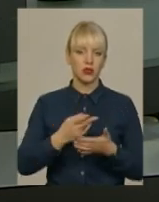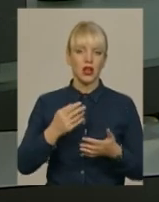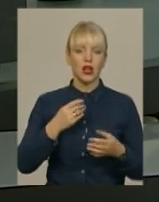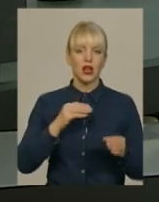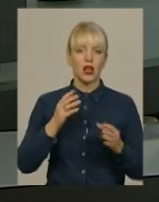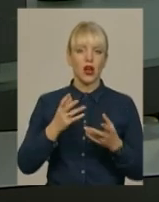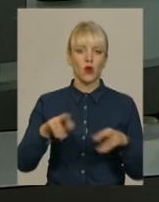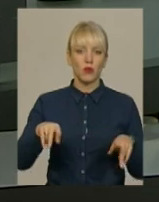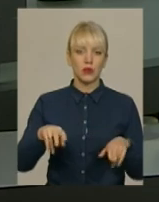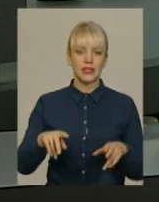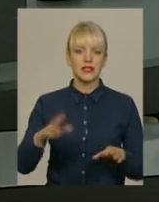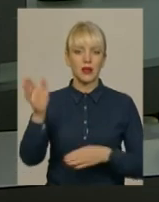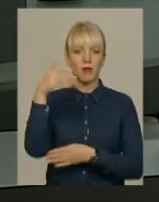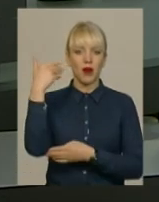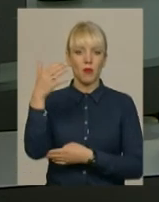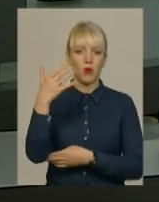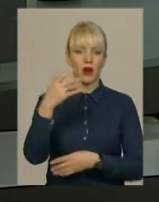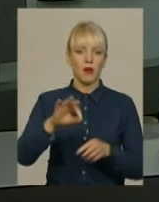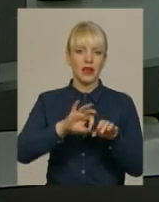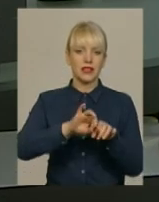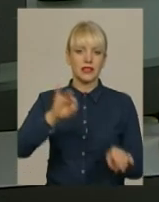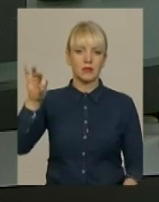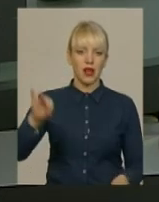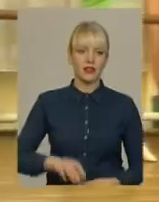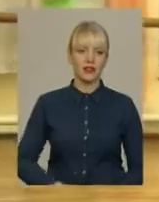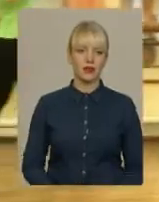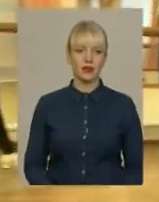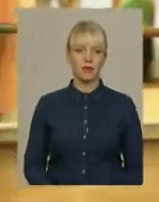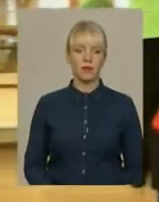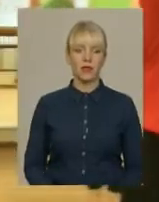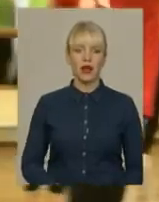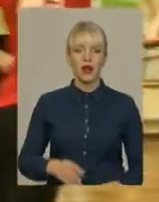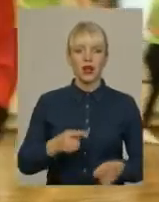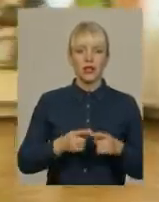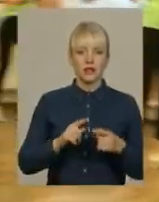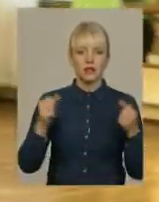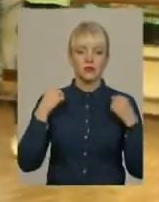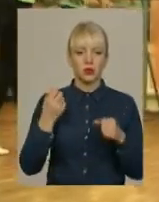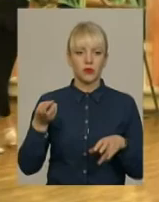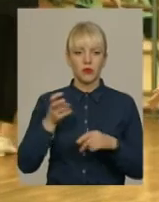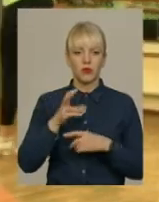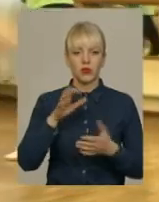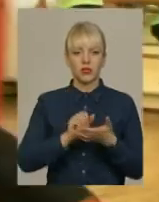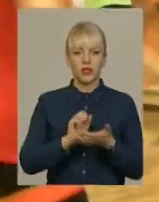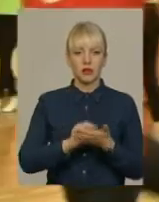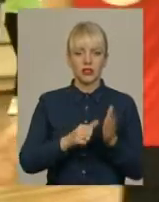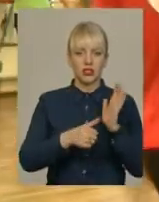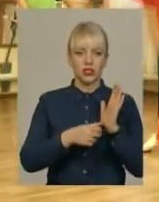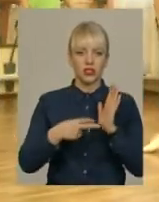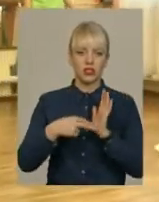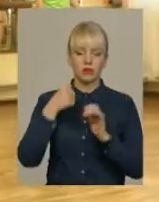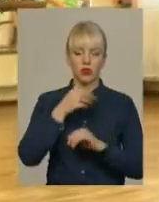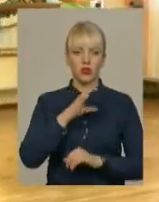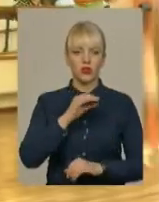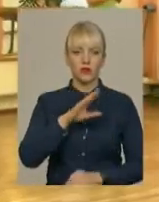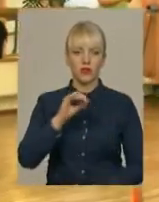композиції з прапорами і палицями, розповідає Світлана Пробок. Мажорет спортом приходять займатися в віці 6-7 років. Софія і